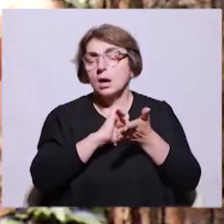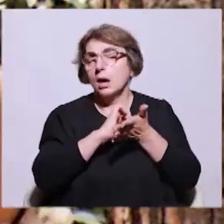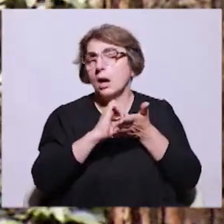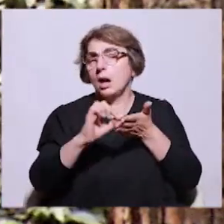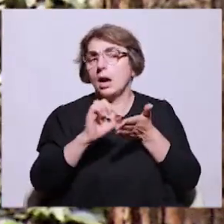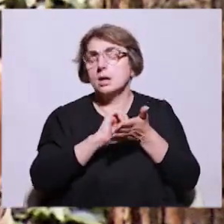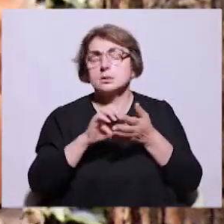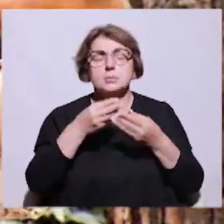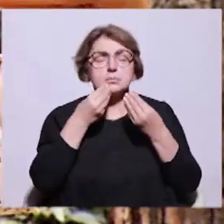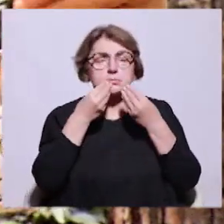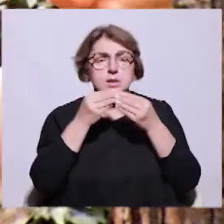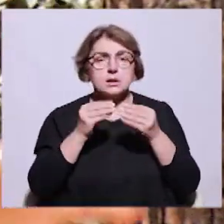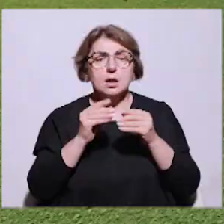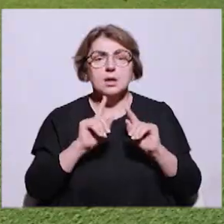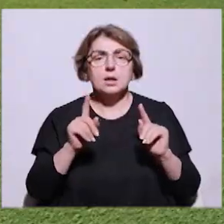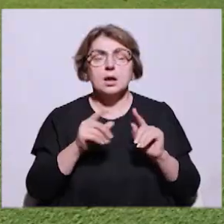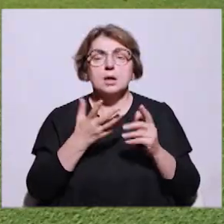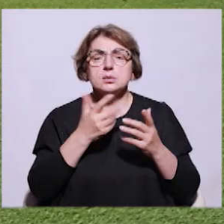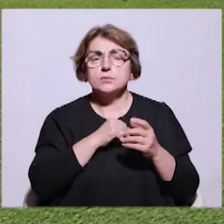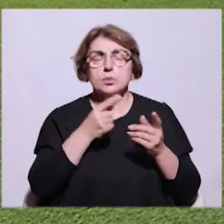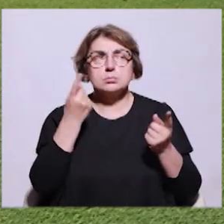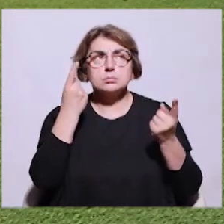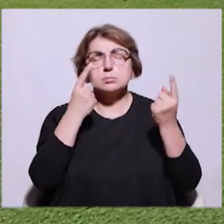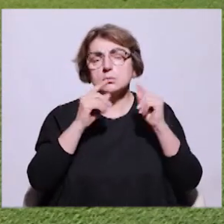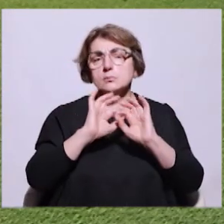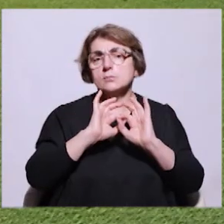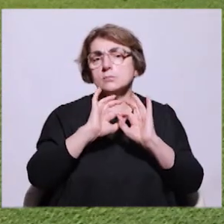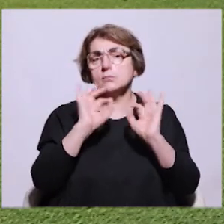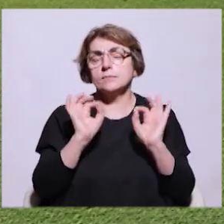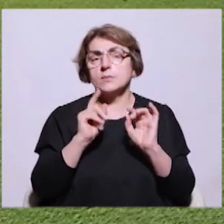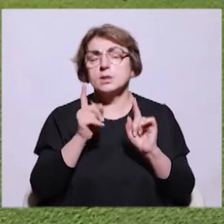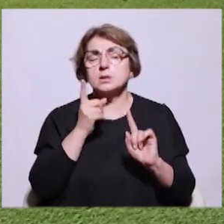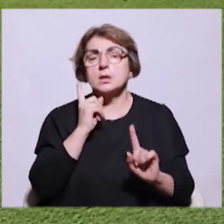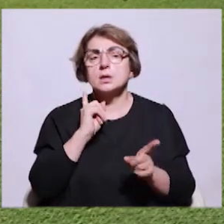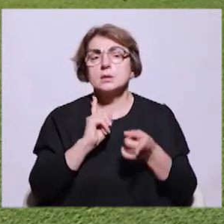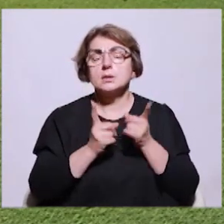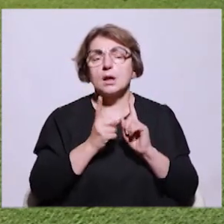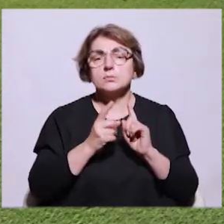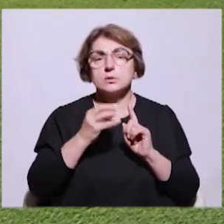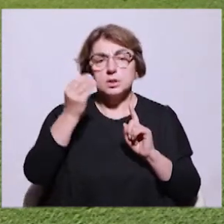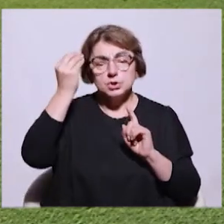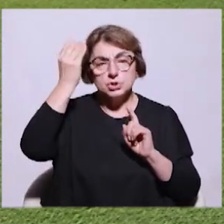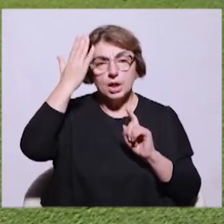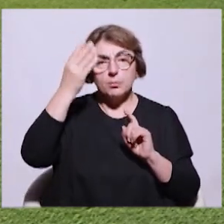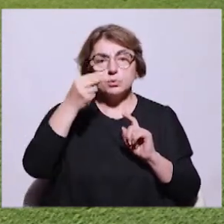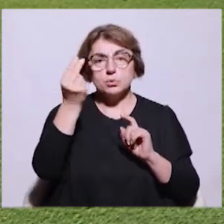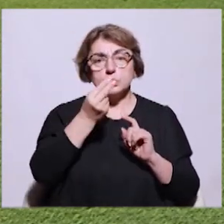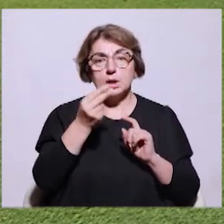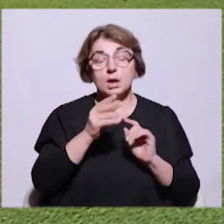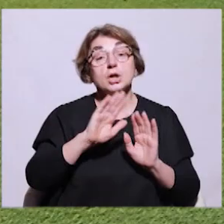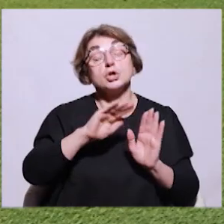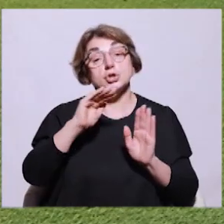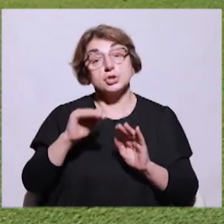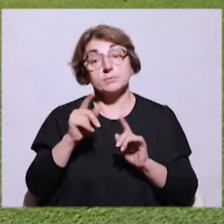ხაზებია, არაჩვეულებრივად გადაწყვეტილია კომპოზიცია, მაგრამ ეს ნამდვილი იაპონური ნახატია. აი